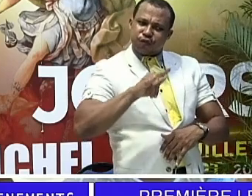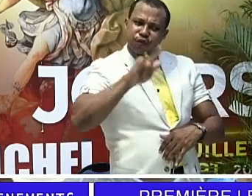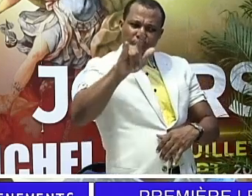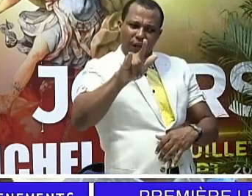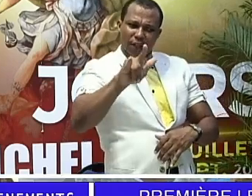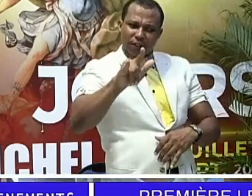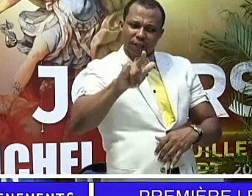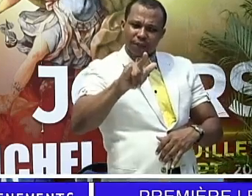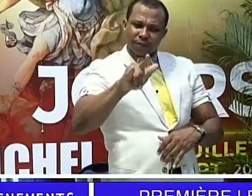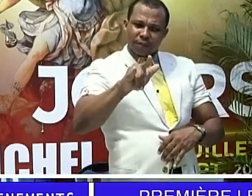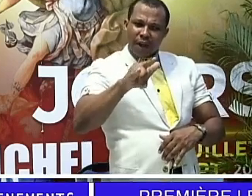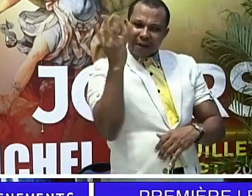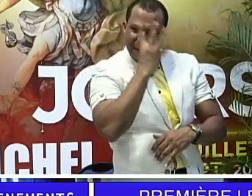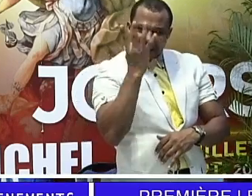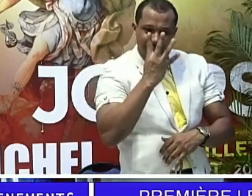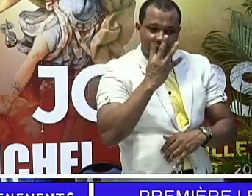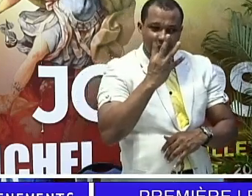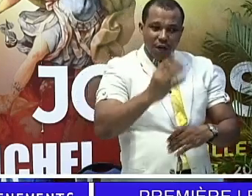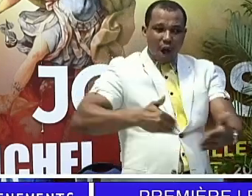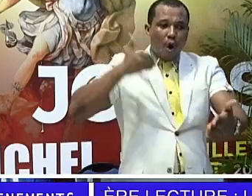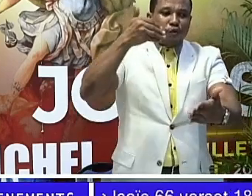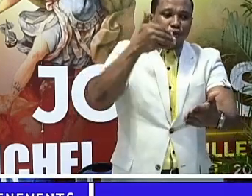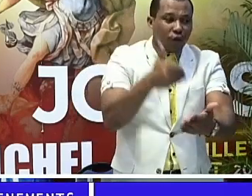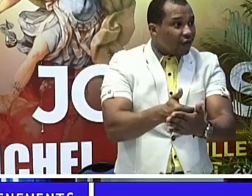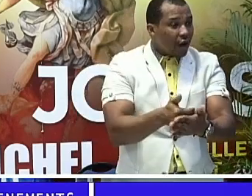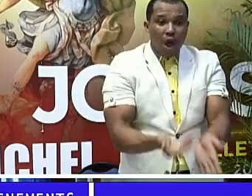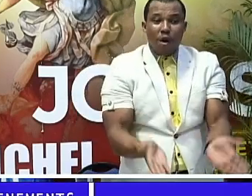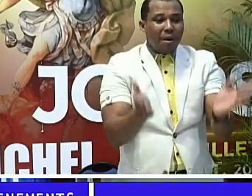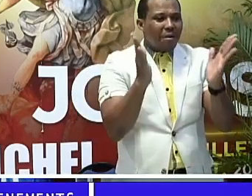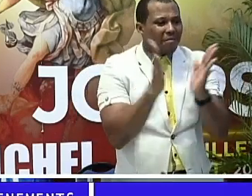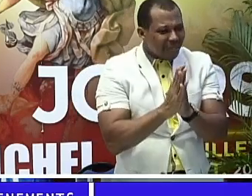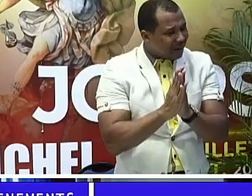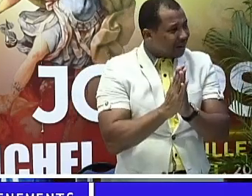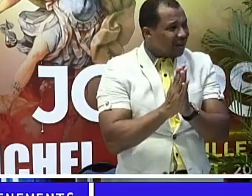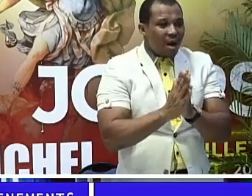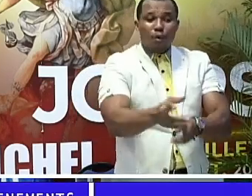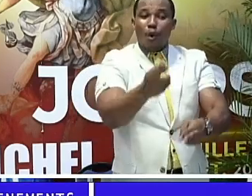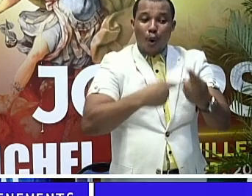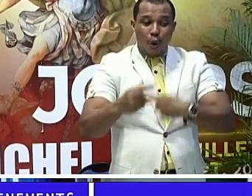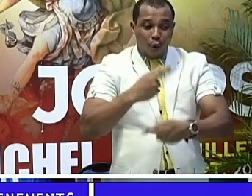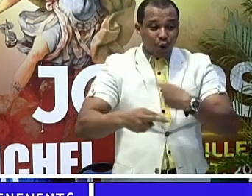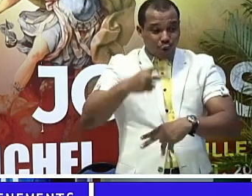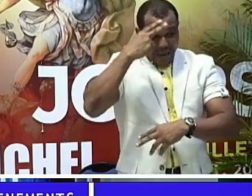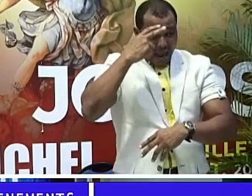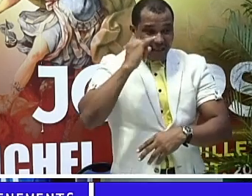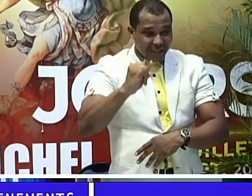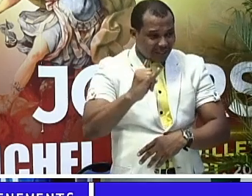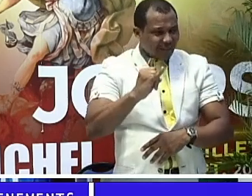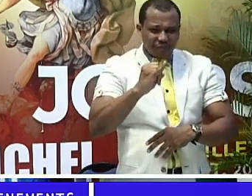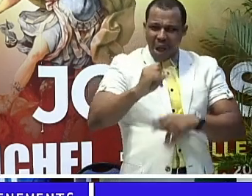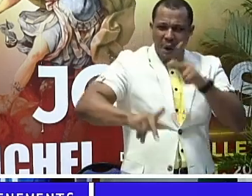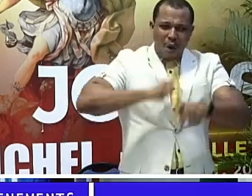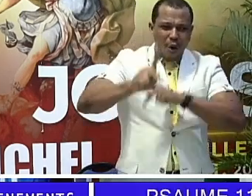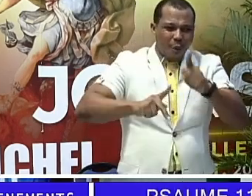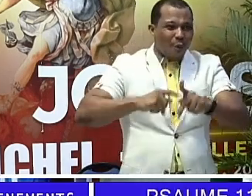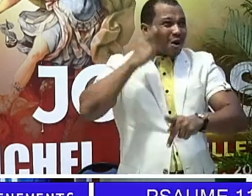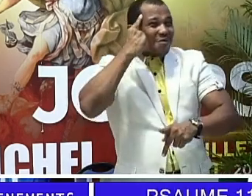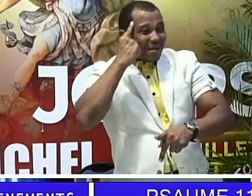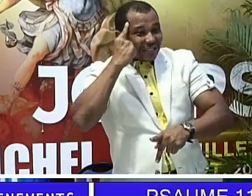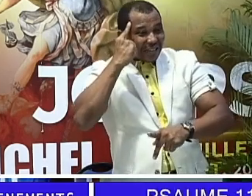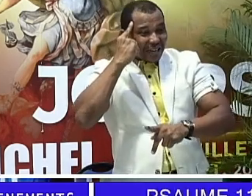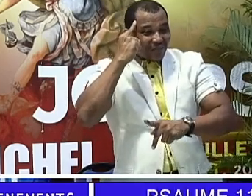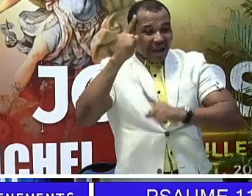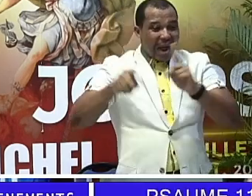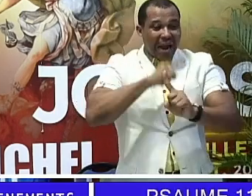bon Dieu pour retourner à Haïti. Parce que qui ça, les gens n'étaient toujours pas reçus. Les gens n'ont pensé que l'homme qui est là, la voie était